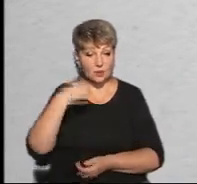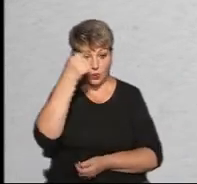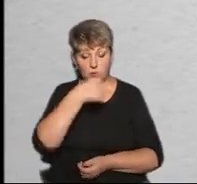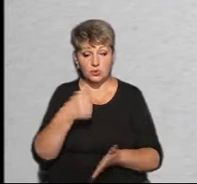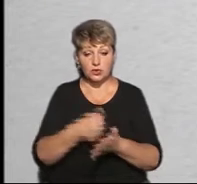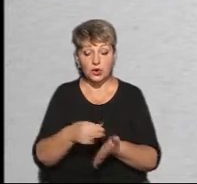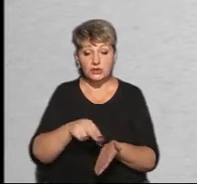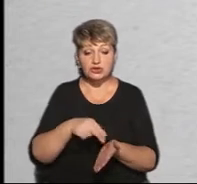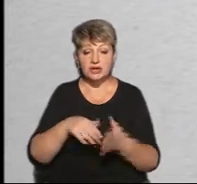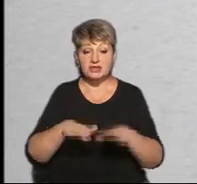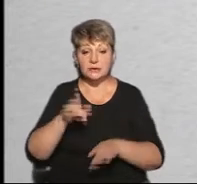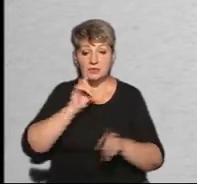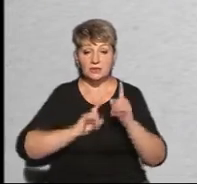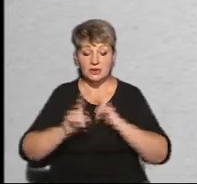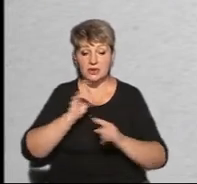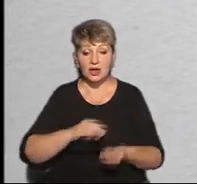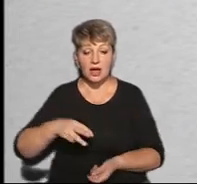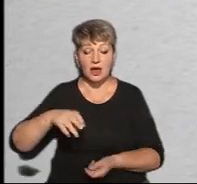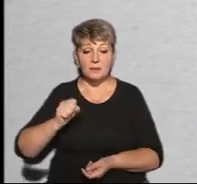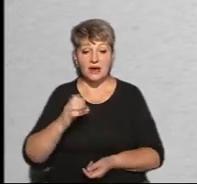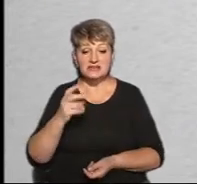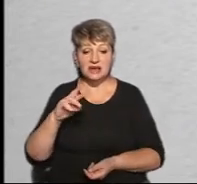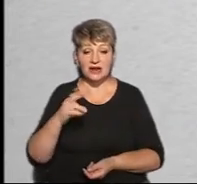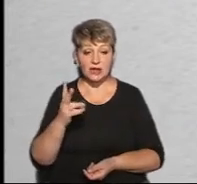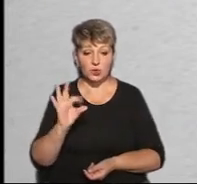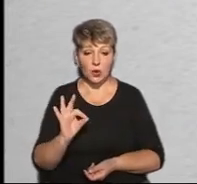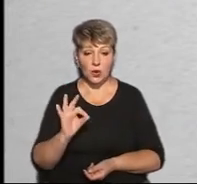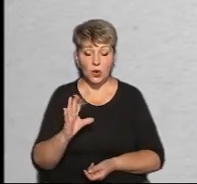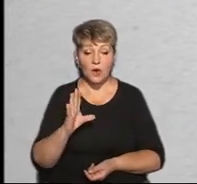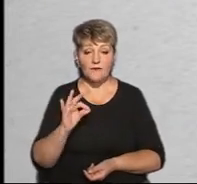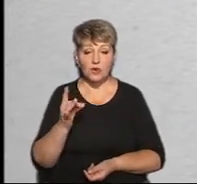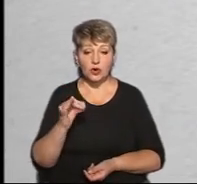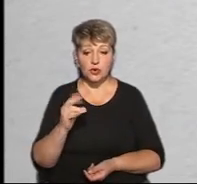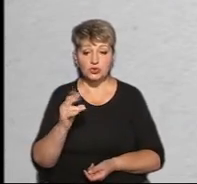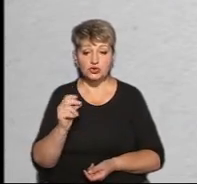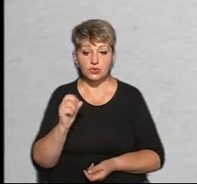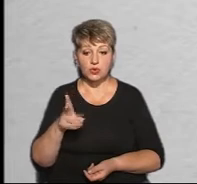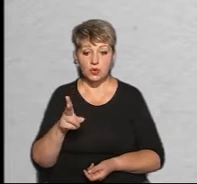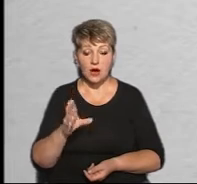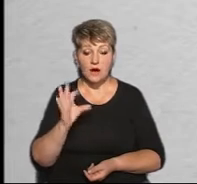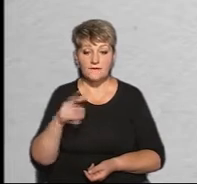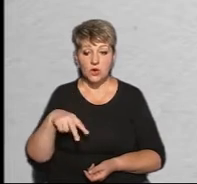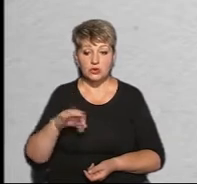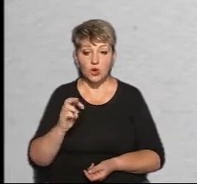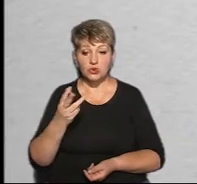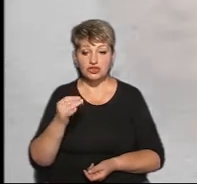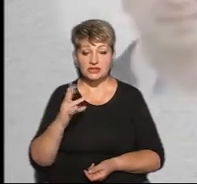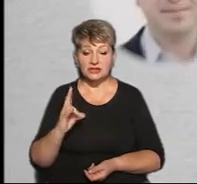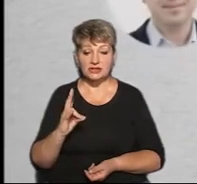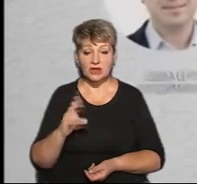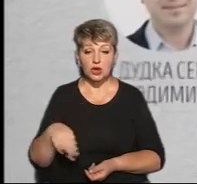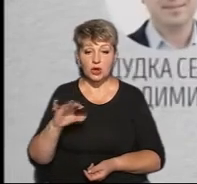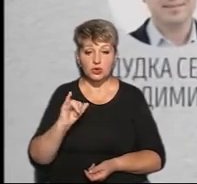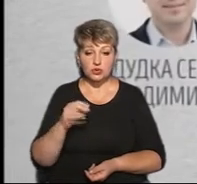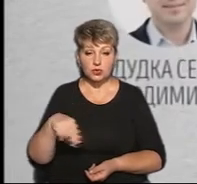до Черкаської міської ради. Маслянко Оксана Анатоліївна, Ворончук Олег Валентинович, Волошин Анатолій Іванович,